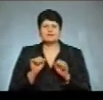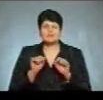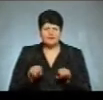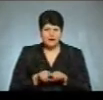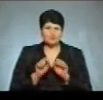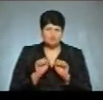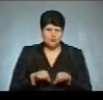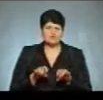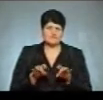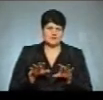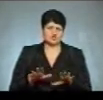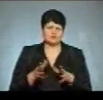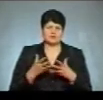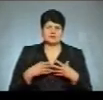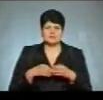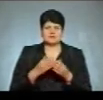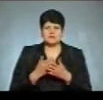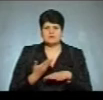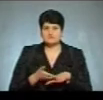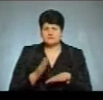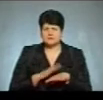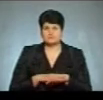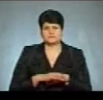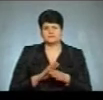вирішувати, якщо сім'я перебуває в скрутних